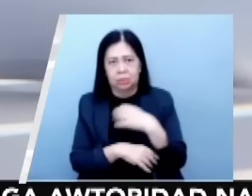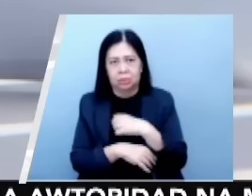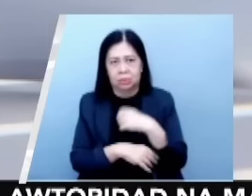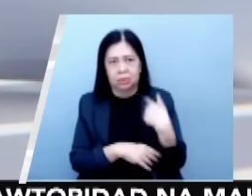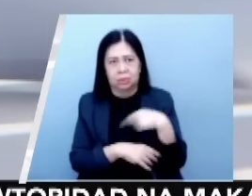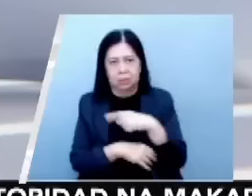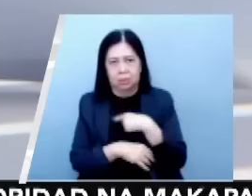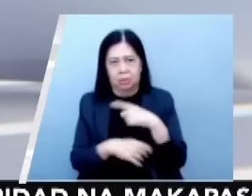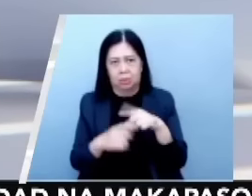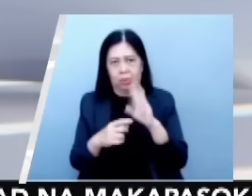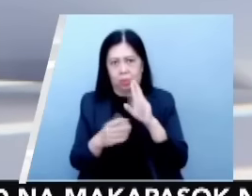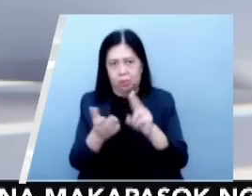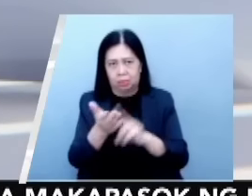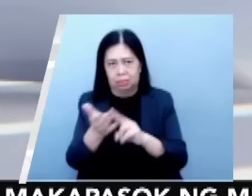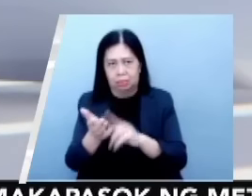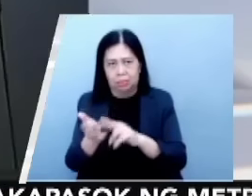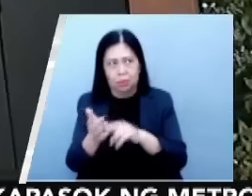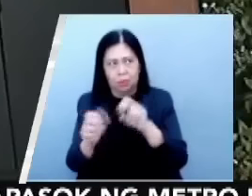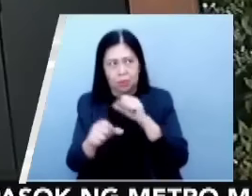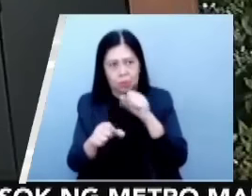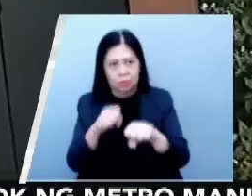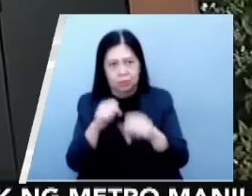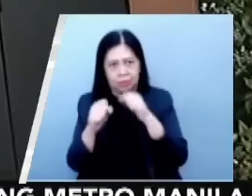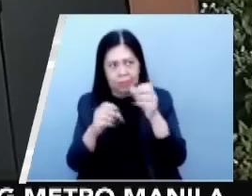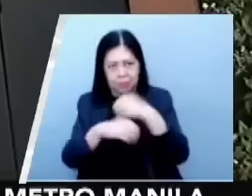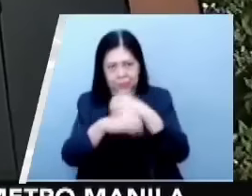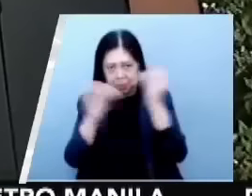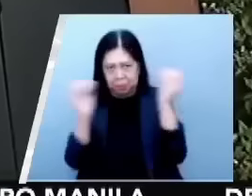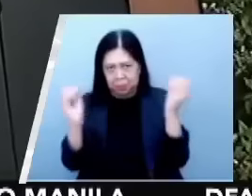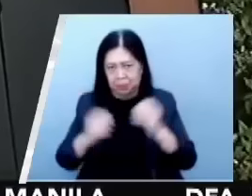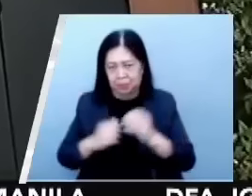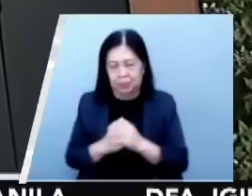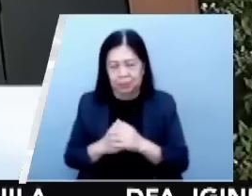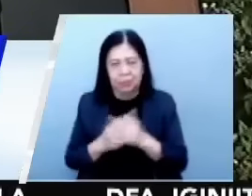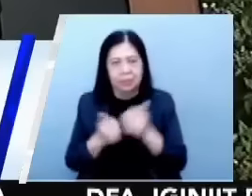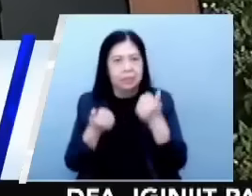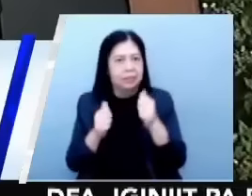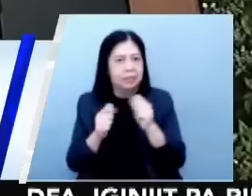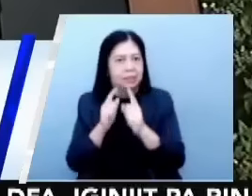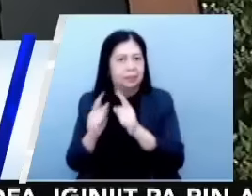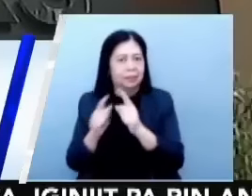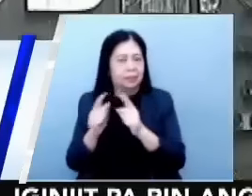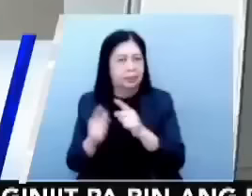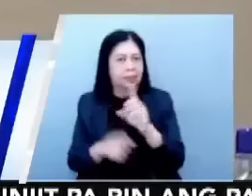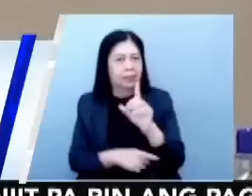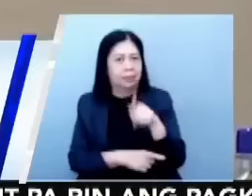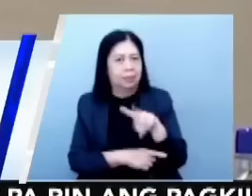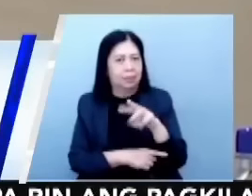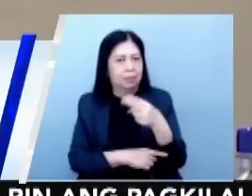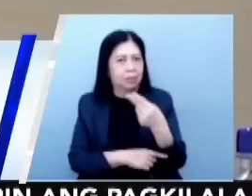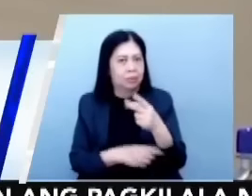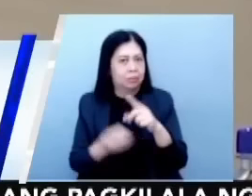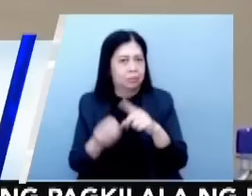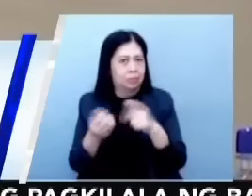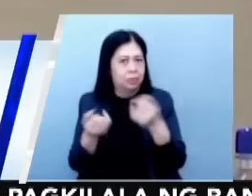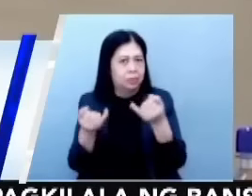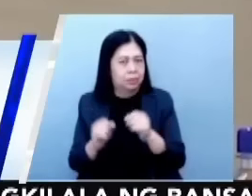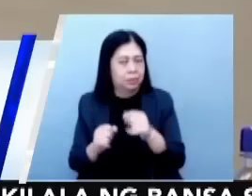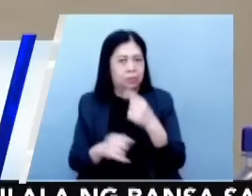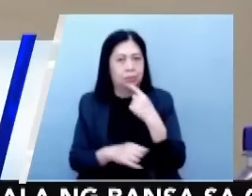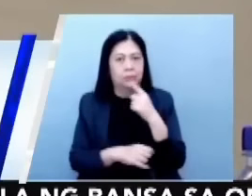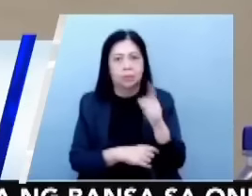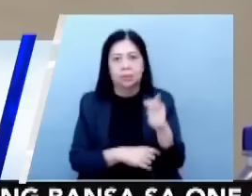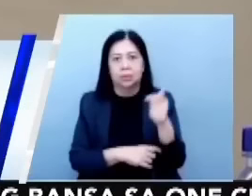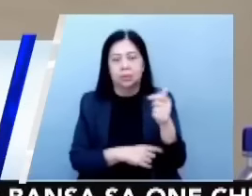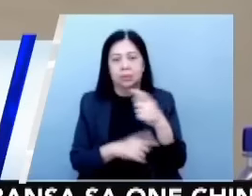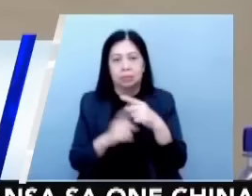magpapapirma para hindi masyadong bistado. Sinusubukan pa namin kunin ang panig ng DPWH kaugnay rito. Sabi naman ng isa sa mga nagbalangkas